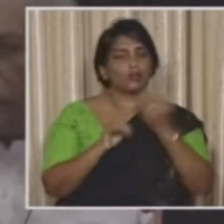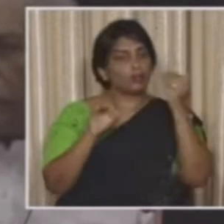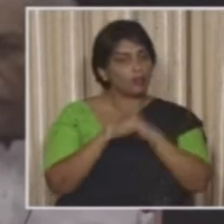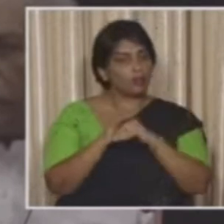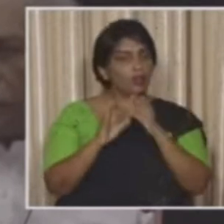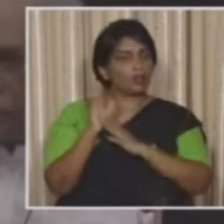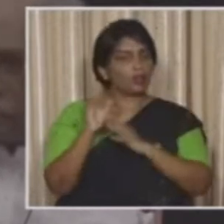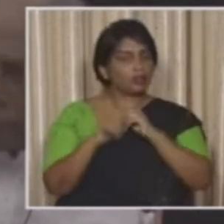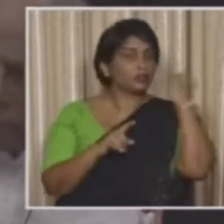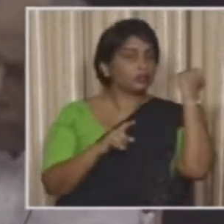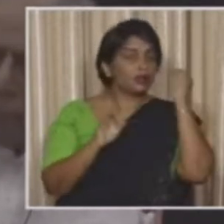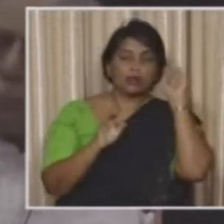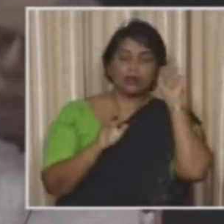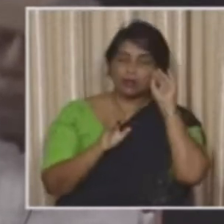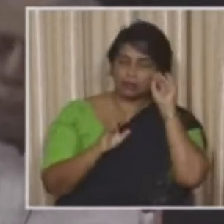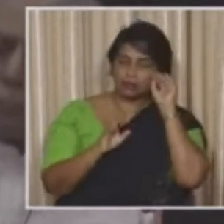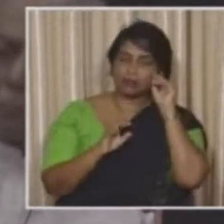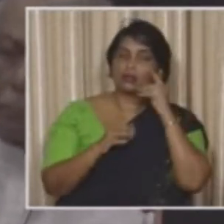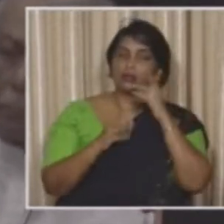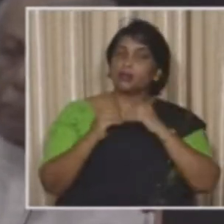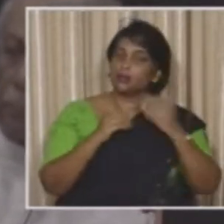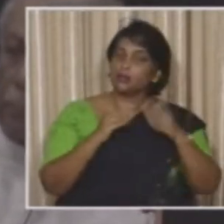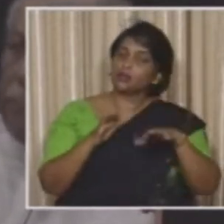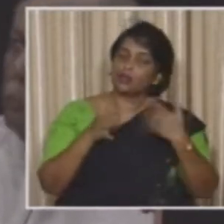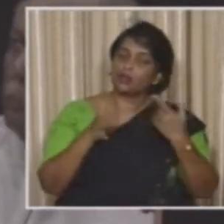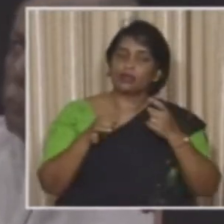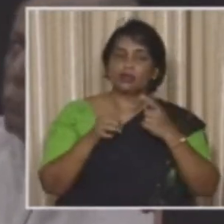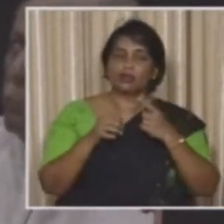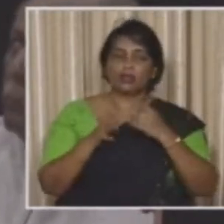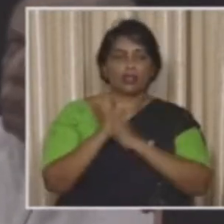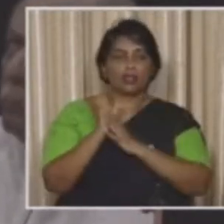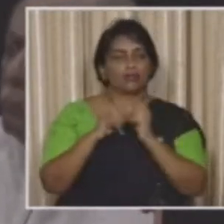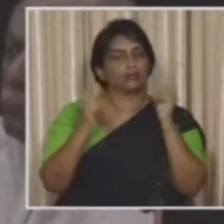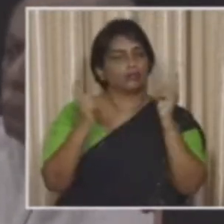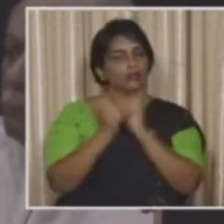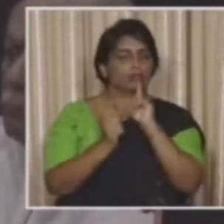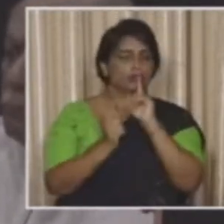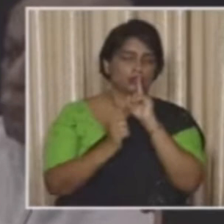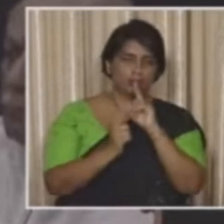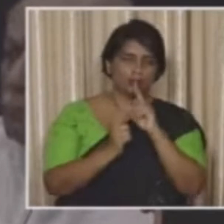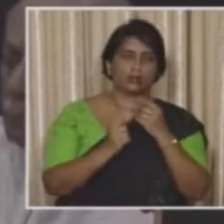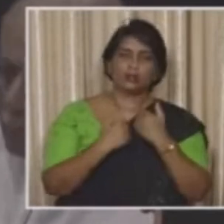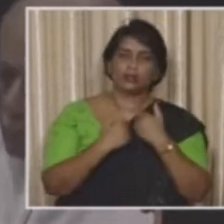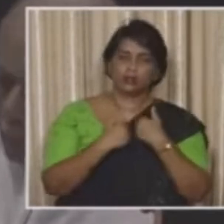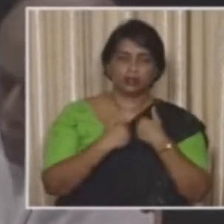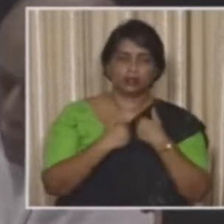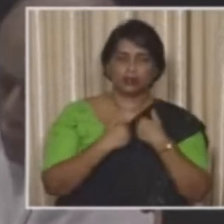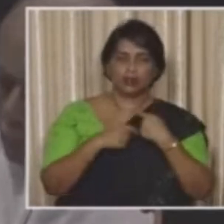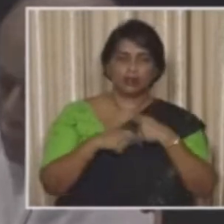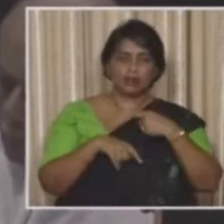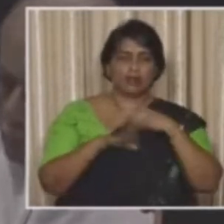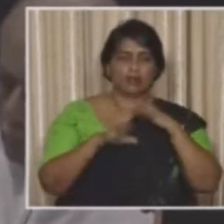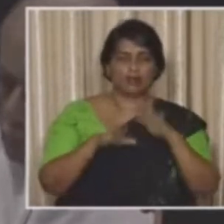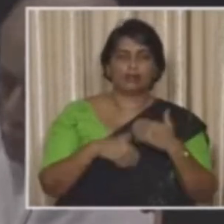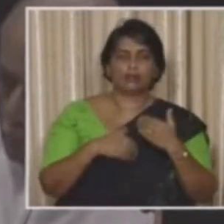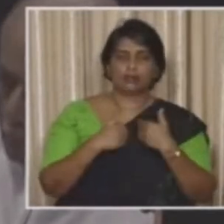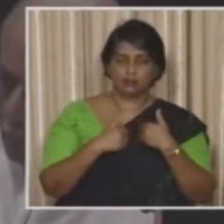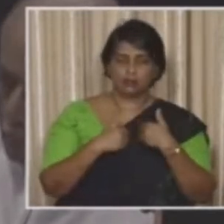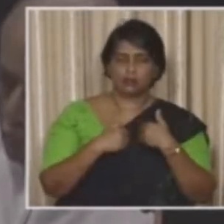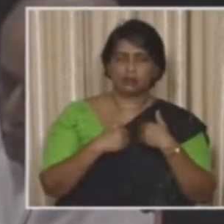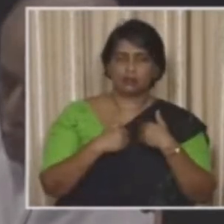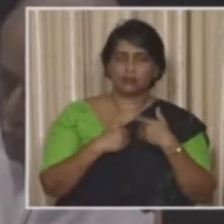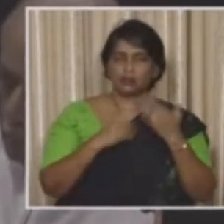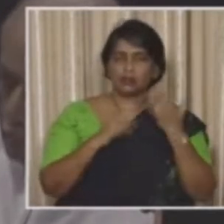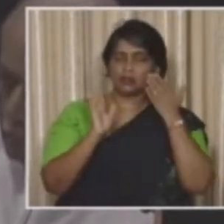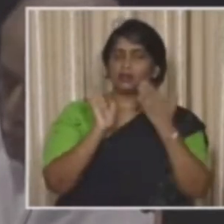පස්සේ ඇමතුමා කතාවට ඇහුම්කන් දීලා ඊට පස්සේ ඕනනම් වෙනම ඇමතුමා හම්බෙලා කියන්න මම ඒ නිසා මම වැඩි වෙලා ගන්න නැහැ මෙතනින් ඔබතුමා